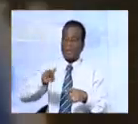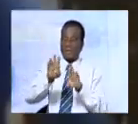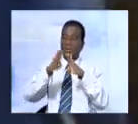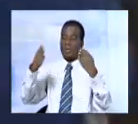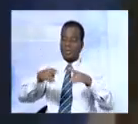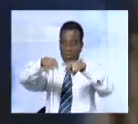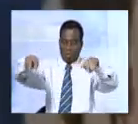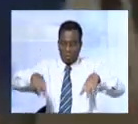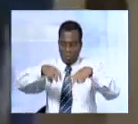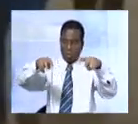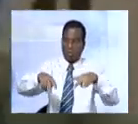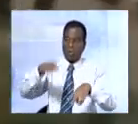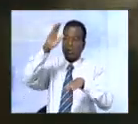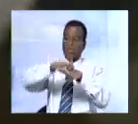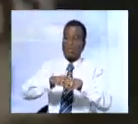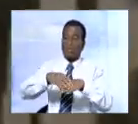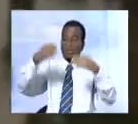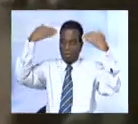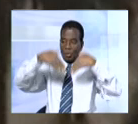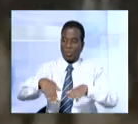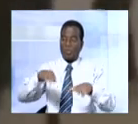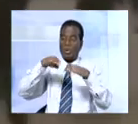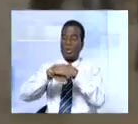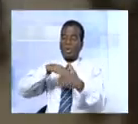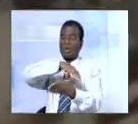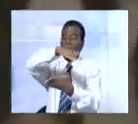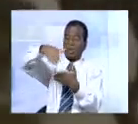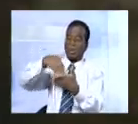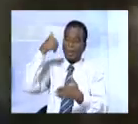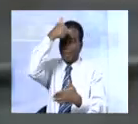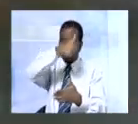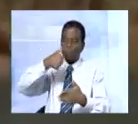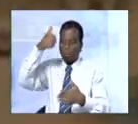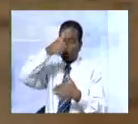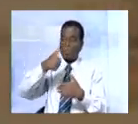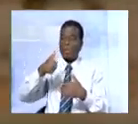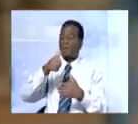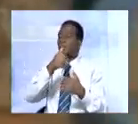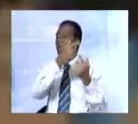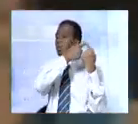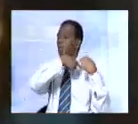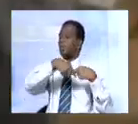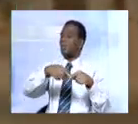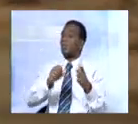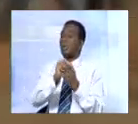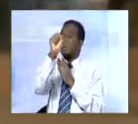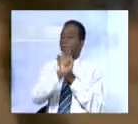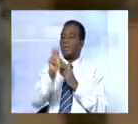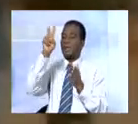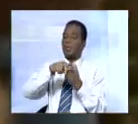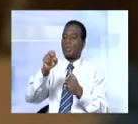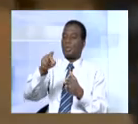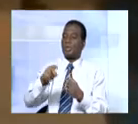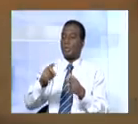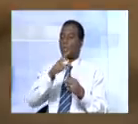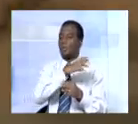un examen préliminaire sur des crimes commis en Centrafrique depuis septembre 2012, date de la